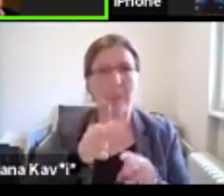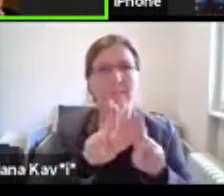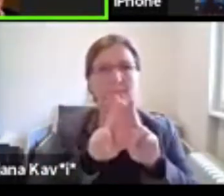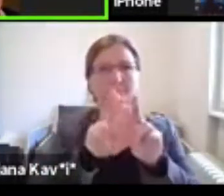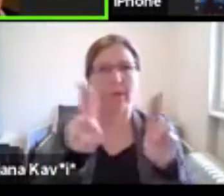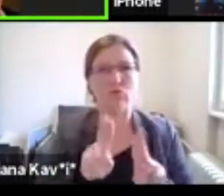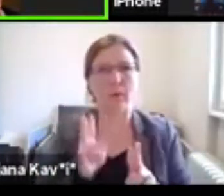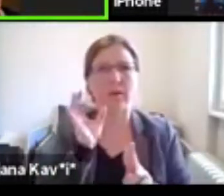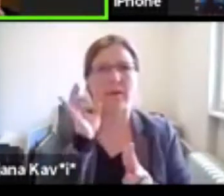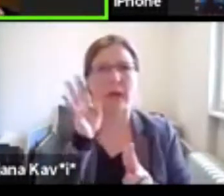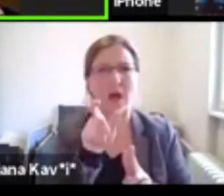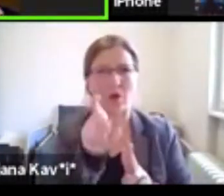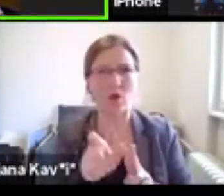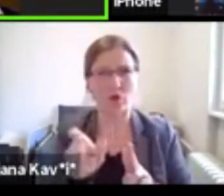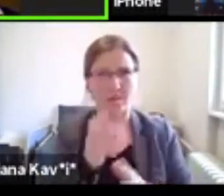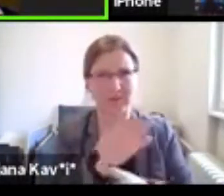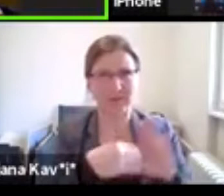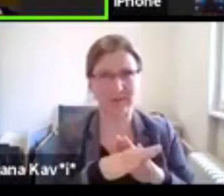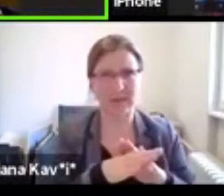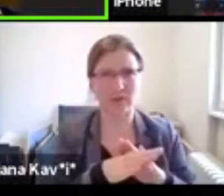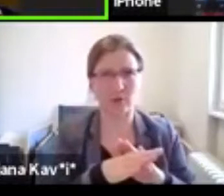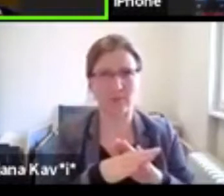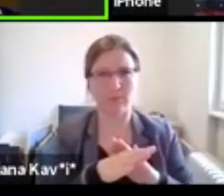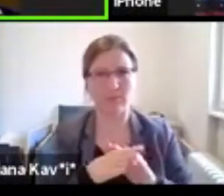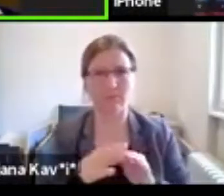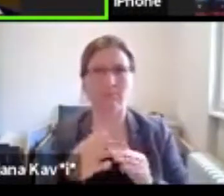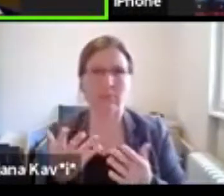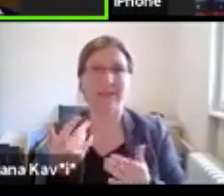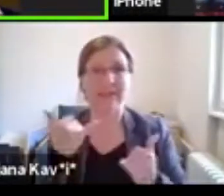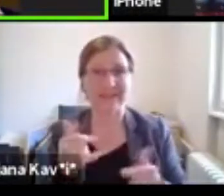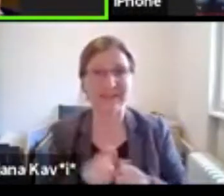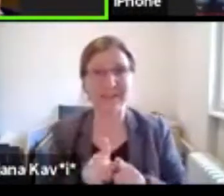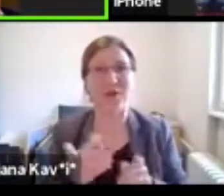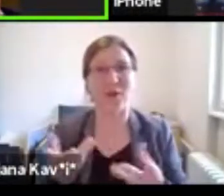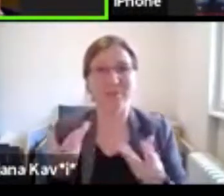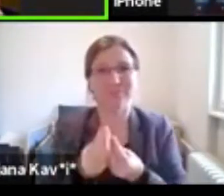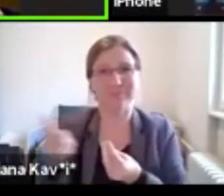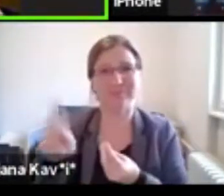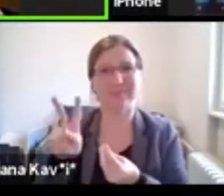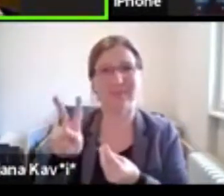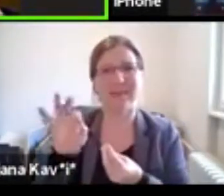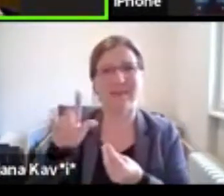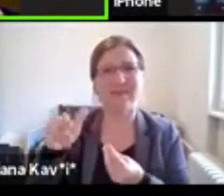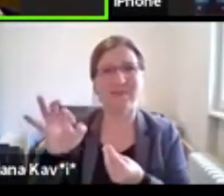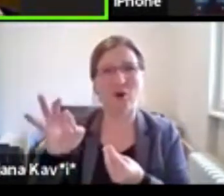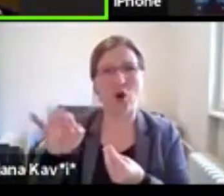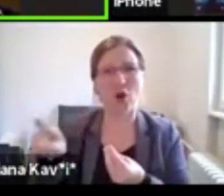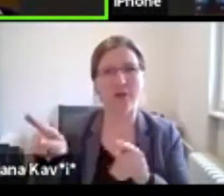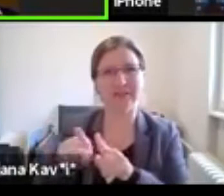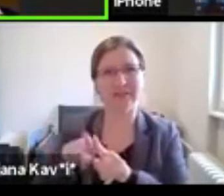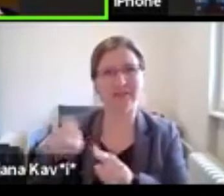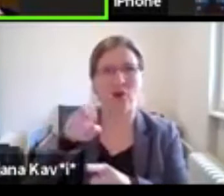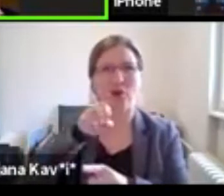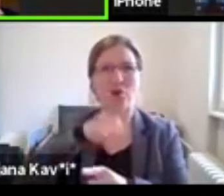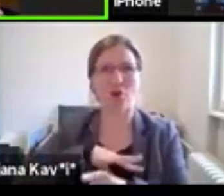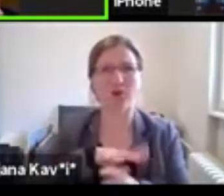invaliditetom, a evo, mi smo se pogodili ovdje i sa Vojom da imamo isti dan rođendan, URIHO i on, što mu ja